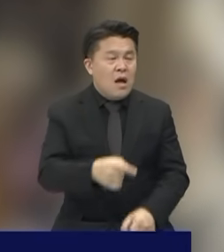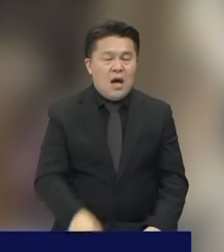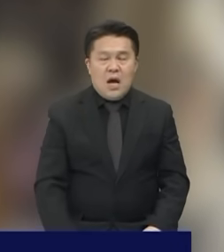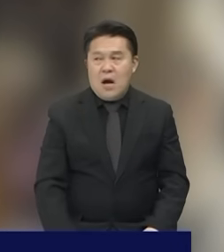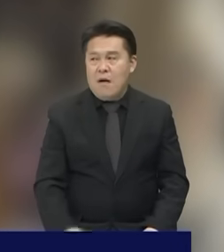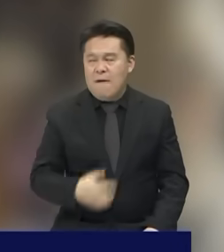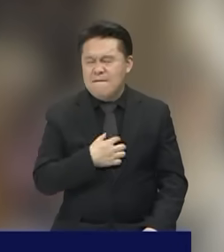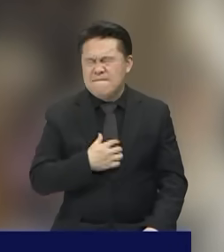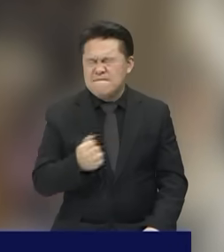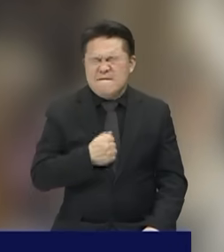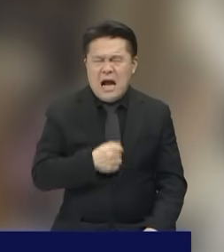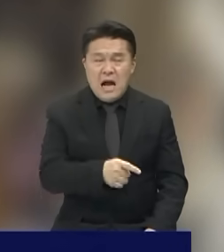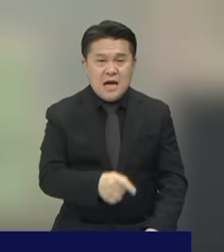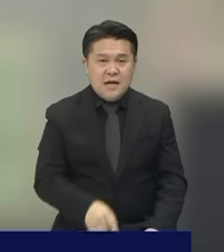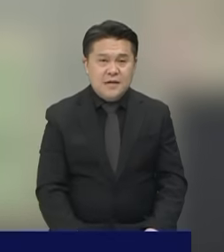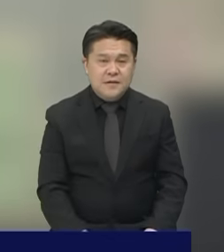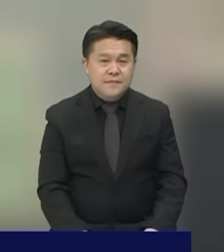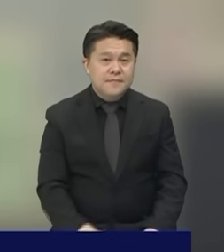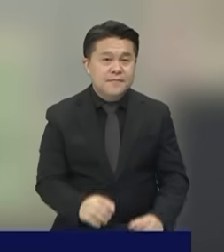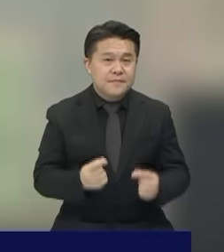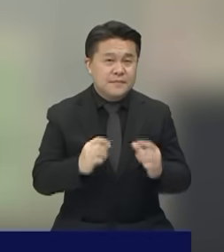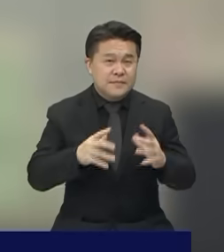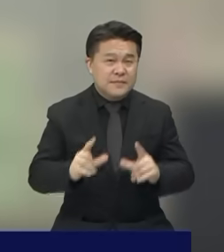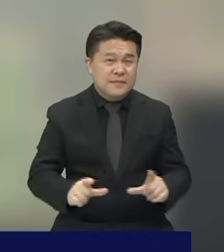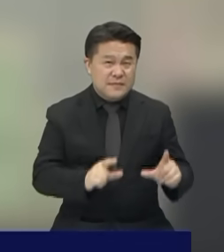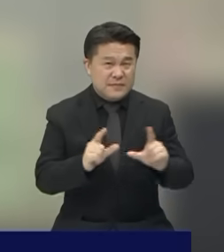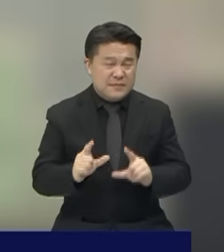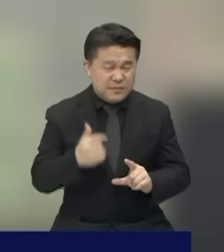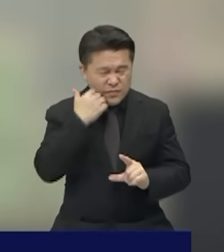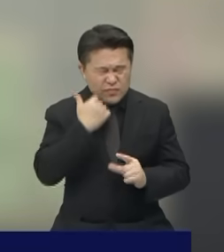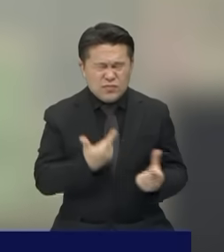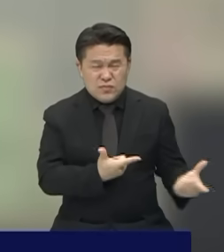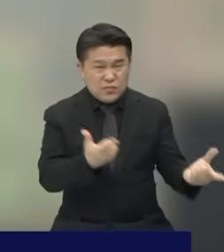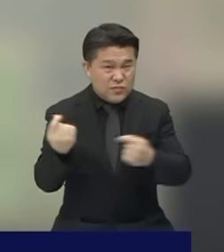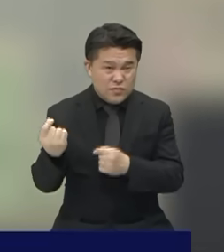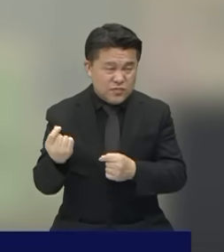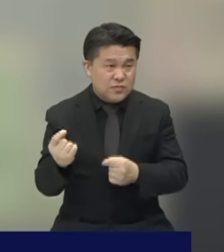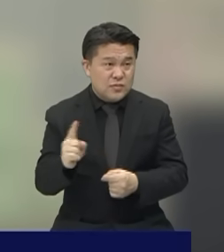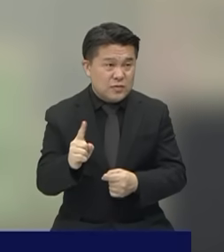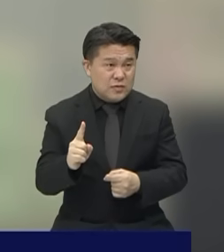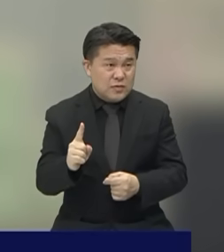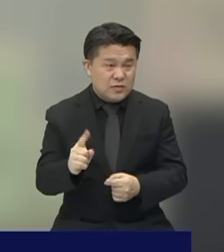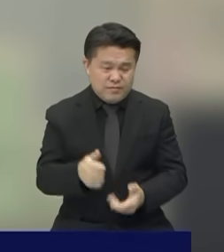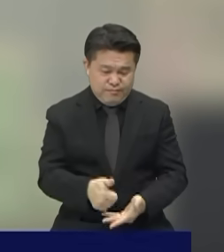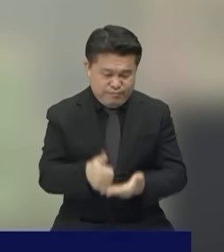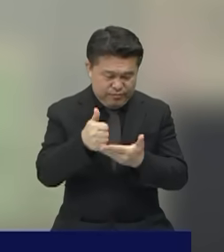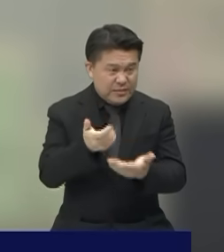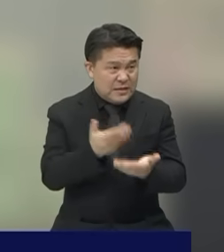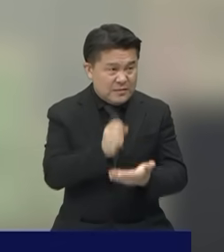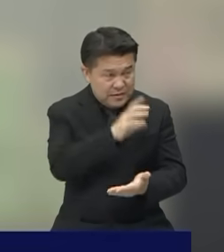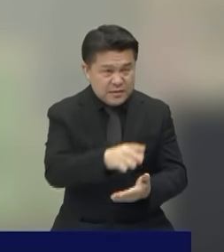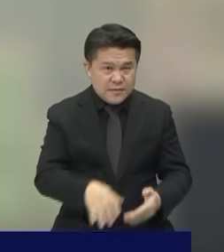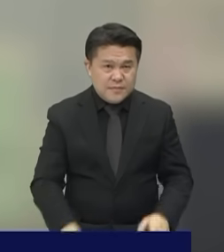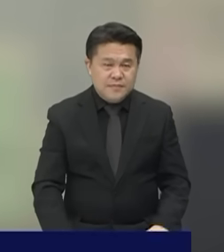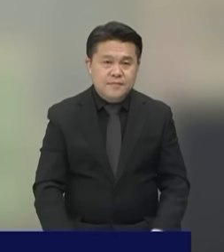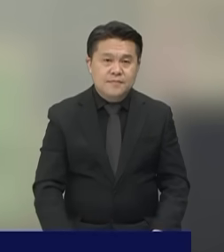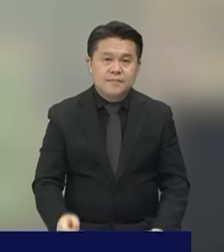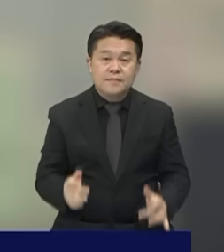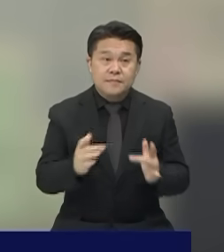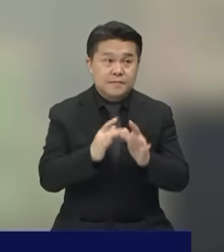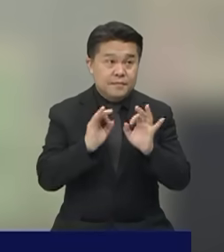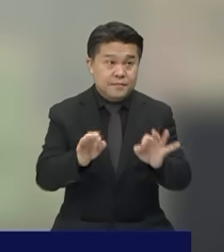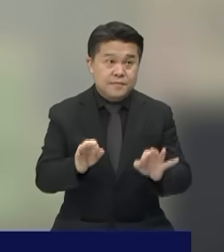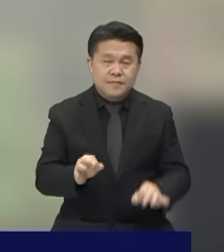속상하고 마음이 아프다며 같은 세상에서 사는 다 똑같은 사람이니 인격적으로 존중해달라고 토로했습니다.